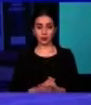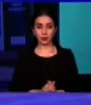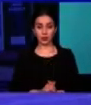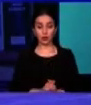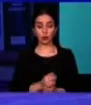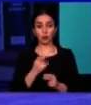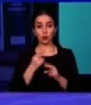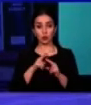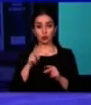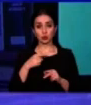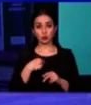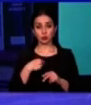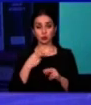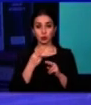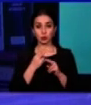Buning uchun biz quyidagi